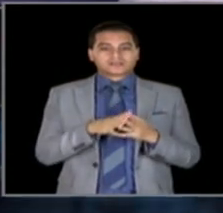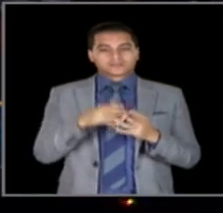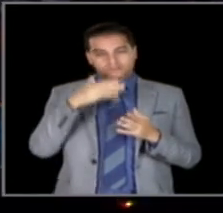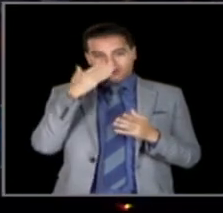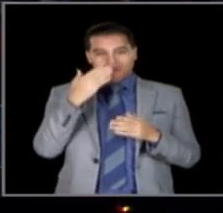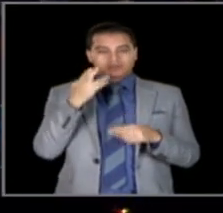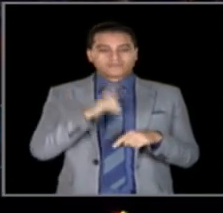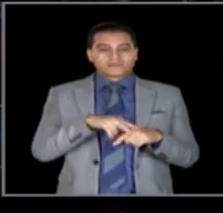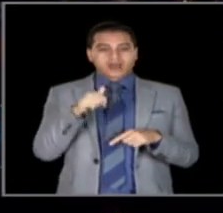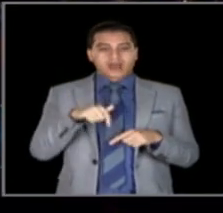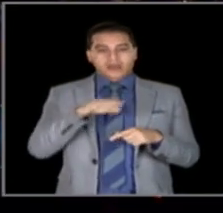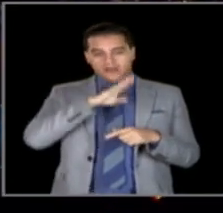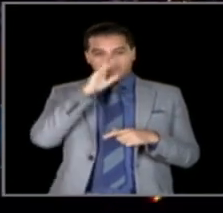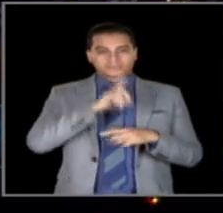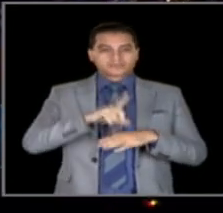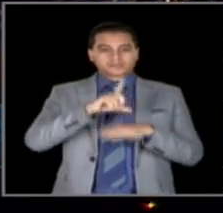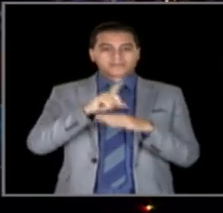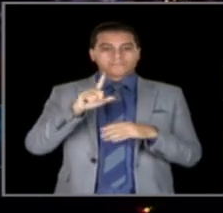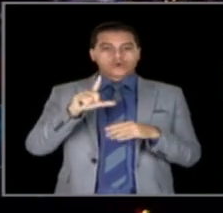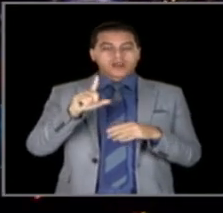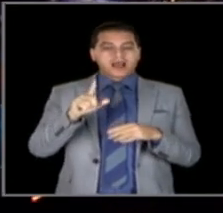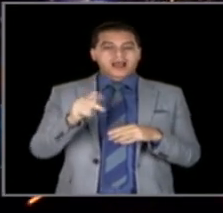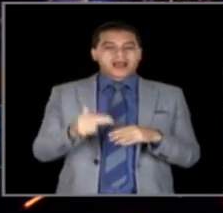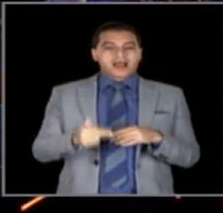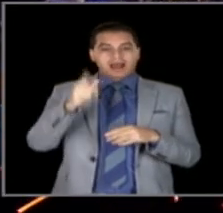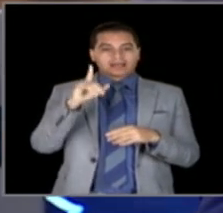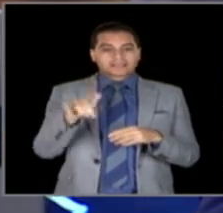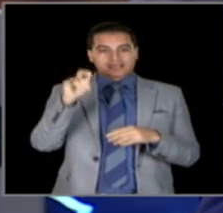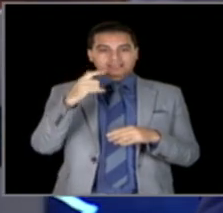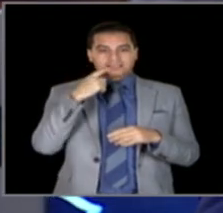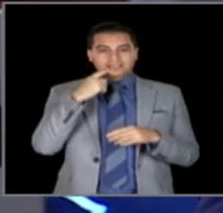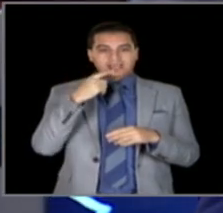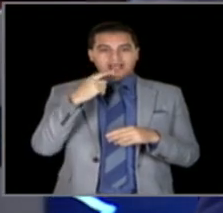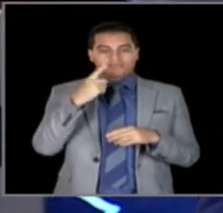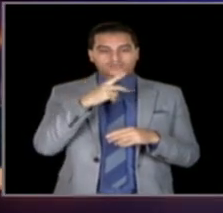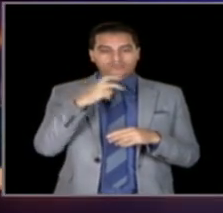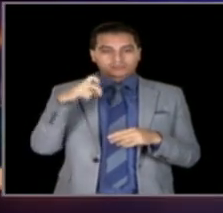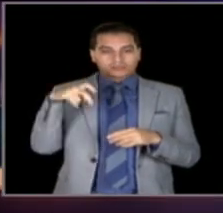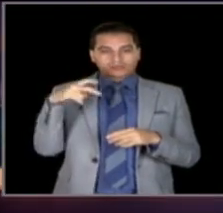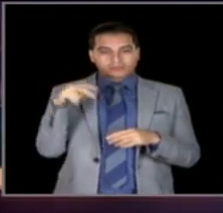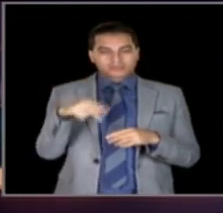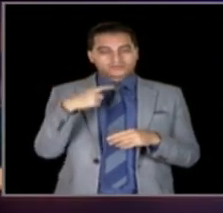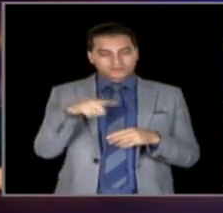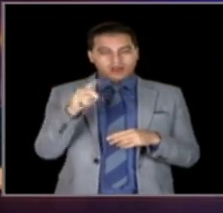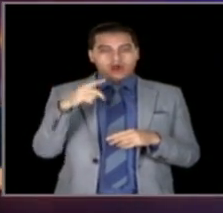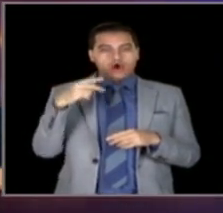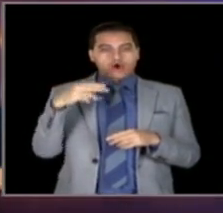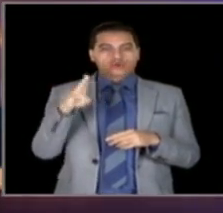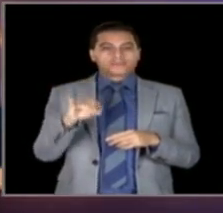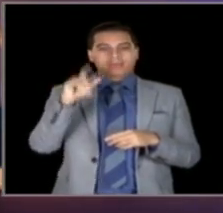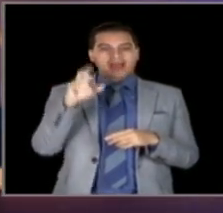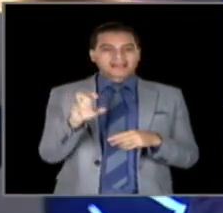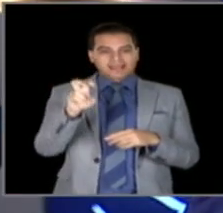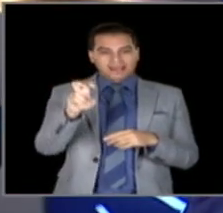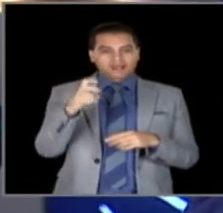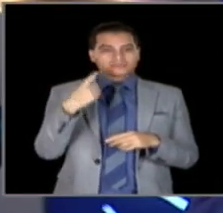بوس. عن أي إمبراطورية استقلت بلغاريا عام 1908؟ عثمانية. صح. أديب مصري راحل مؤلف رواية نحن لا